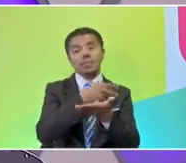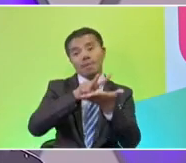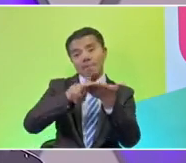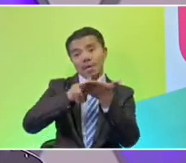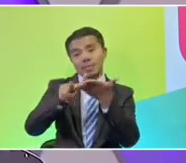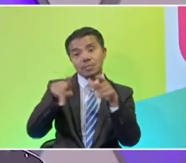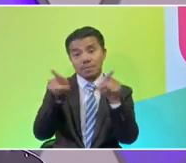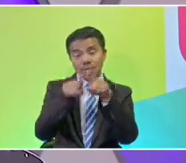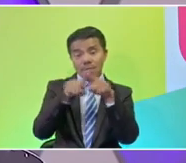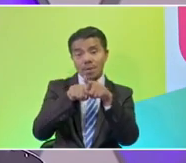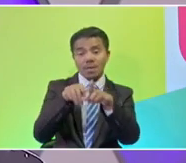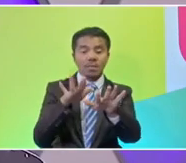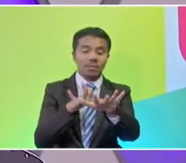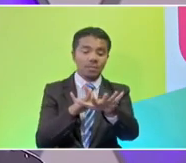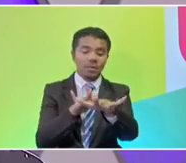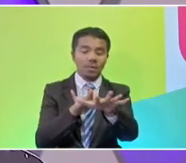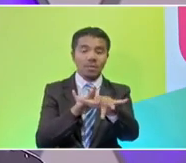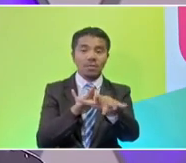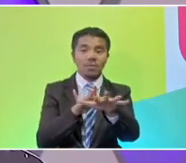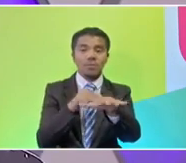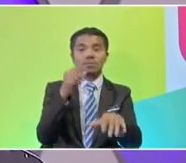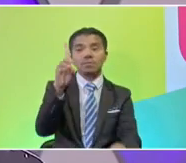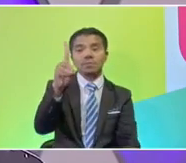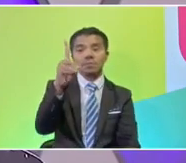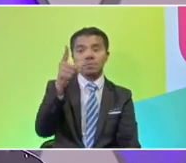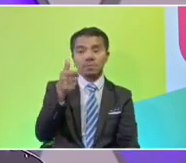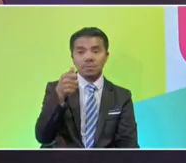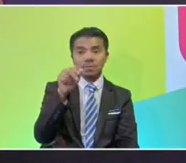daun Oke daun daun